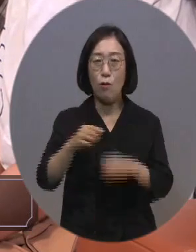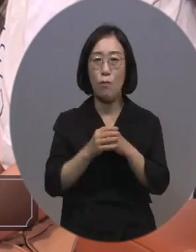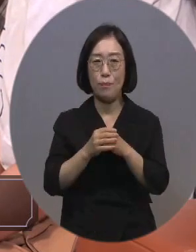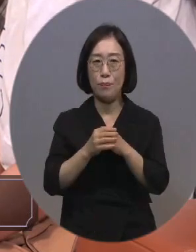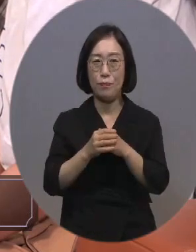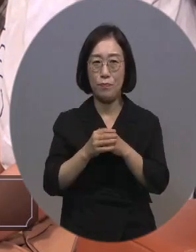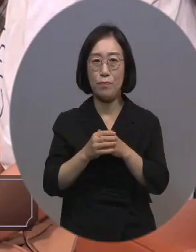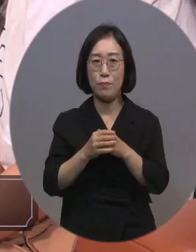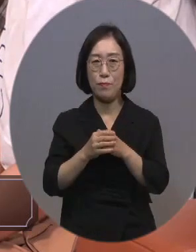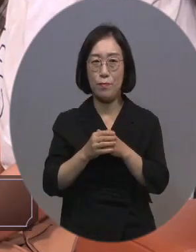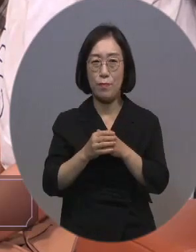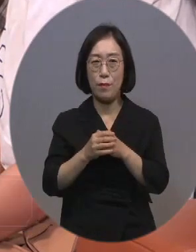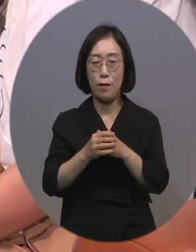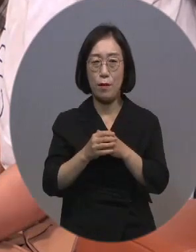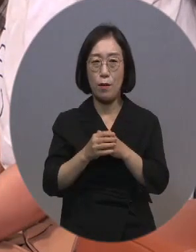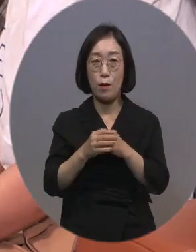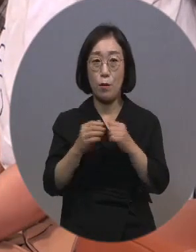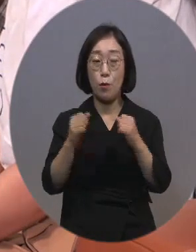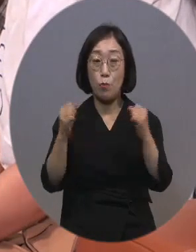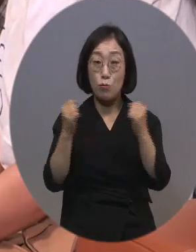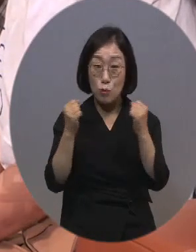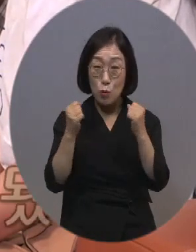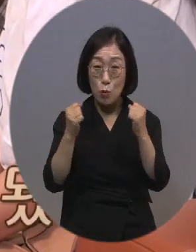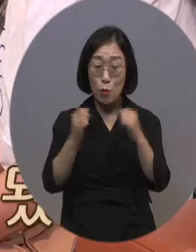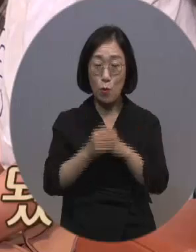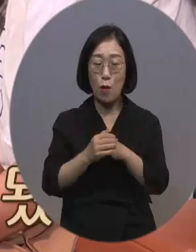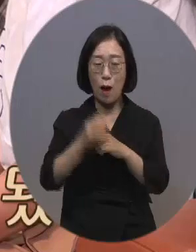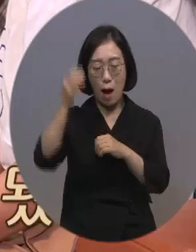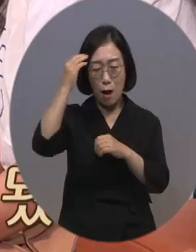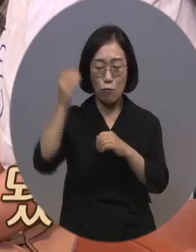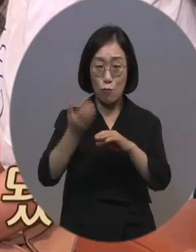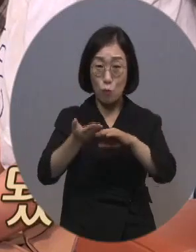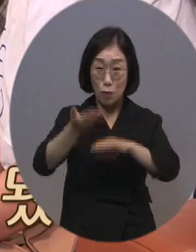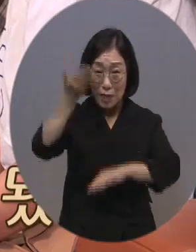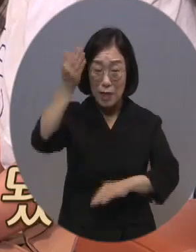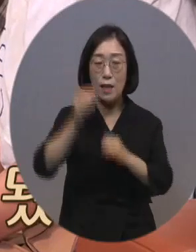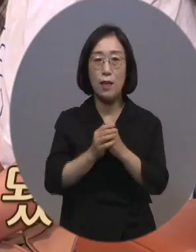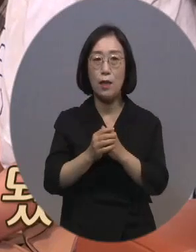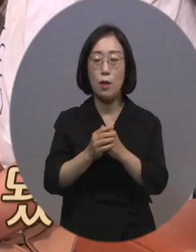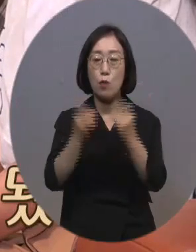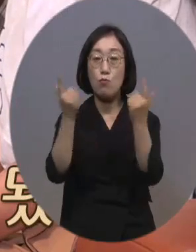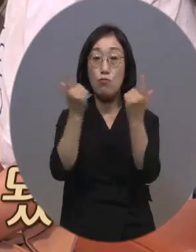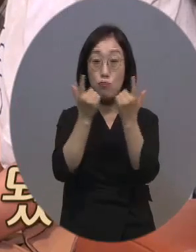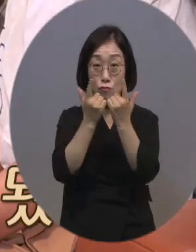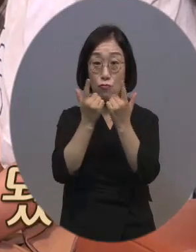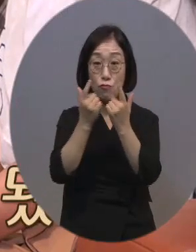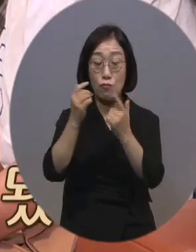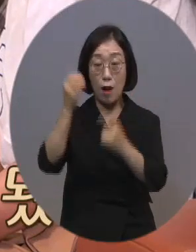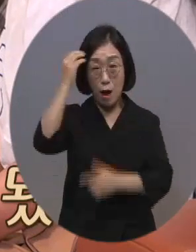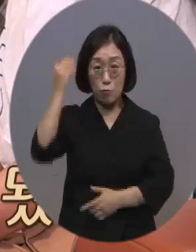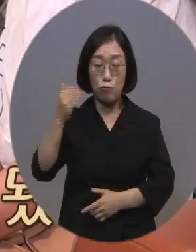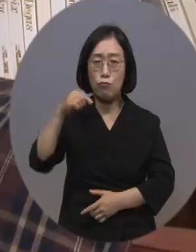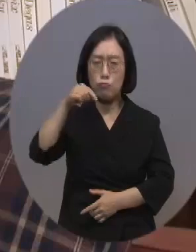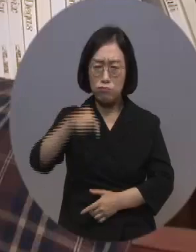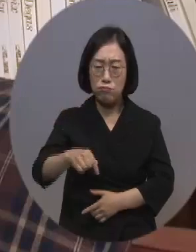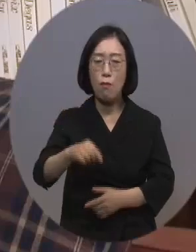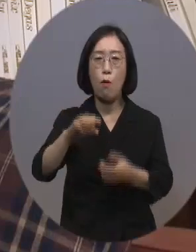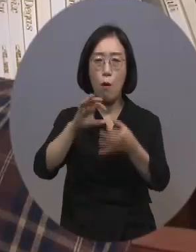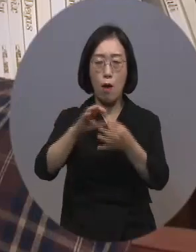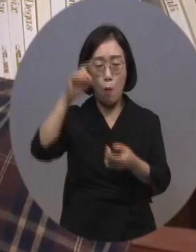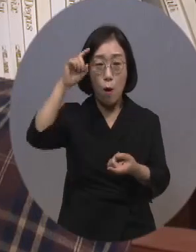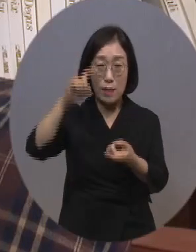좀 끌리더라고요. 그러면서 자연스럽게 북한 인권에 대해서 관심을 갖게